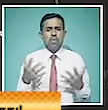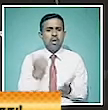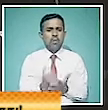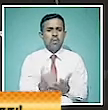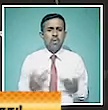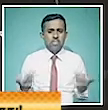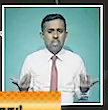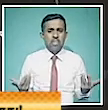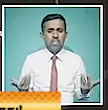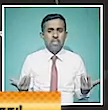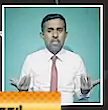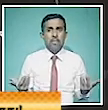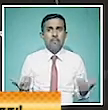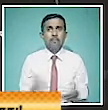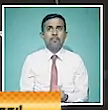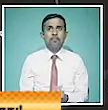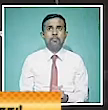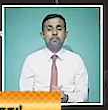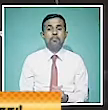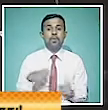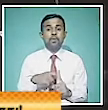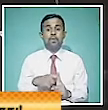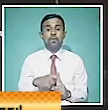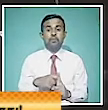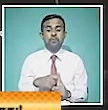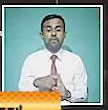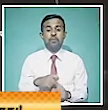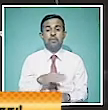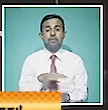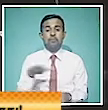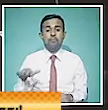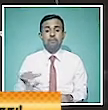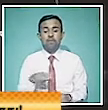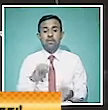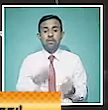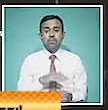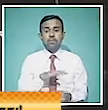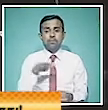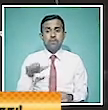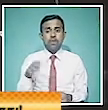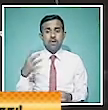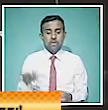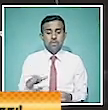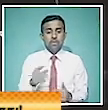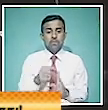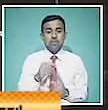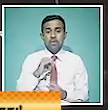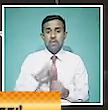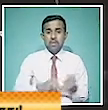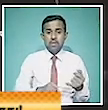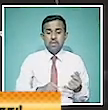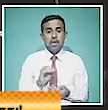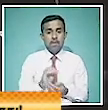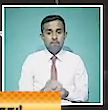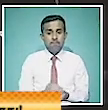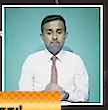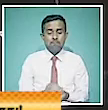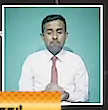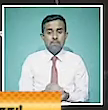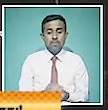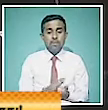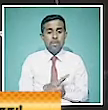சாய்ந்தமருதுக்கு கரைவாக பற்று தெற்கு என்று சபை இருந்திருக்கிறது, அவர்களுக்கு பிரதேச செயலகம் இருக்கிறது, அவர்களுக்கு தெளிவான பவுண்டரி இருக்கிறது.